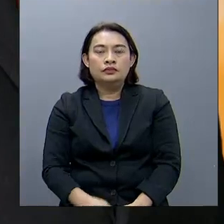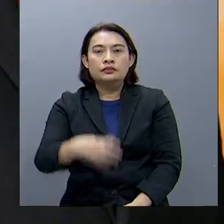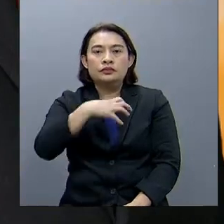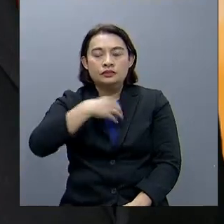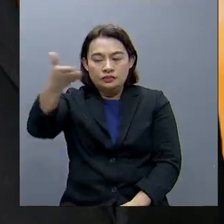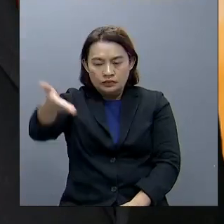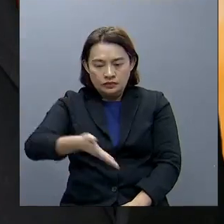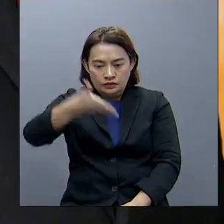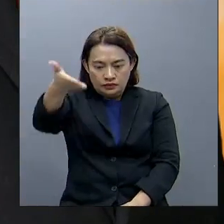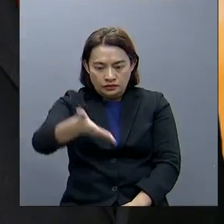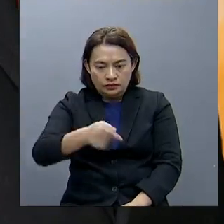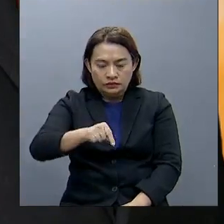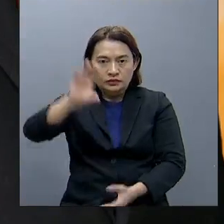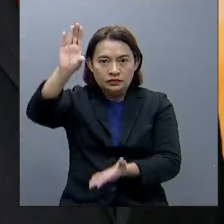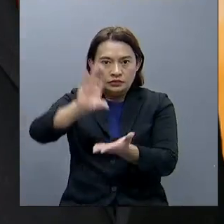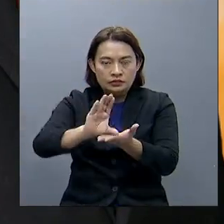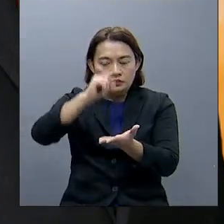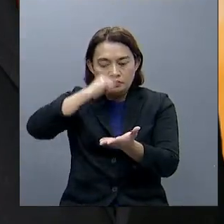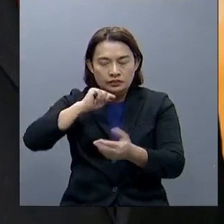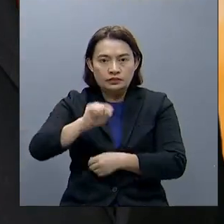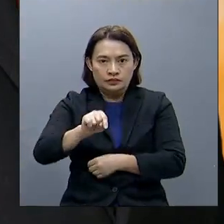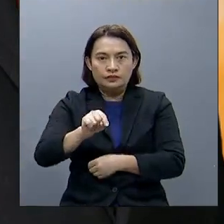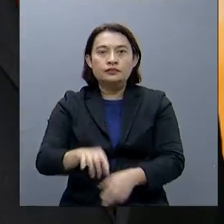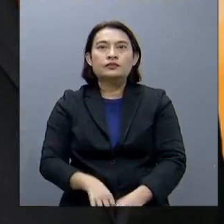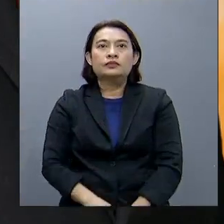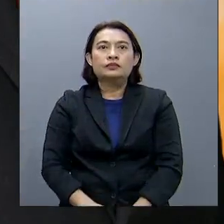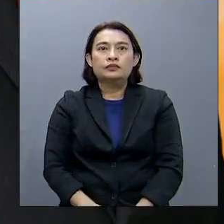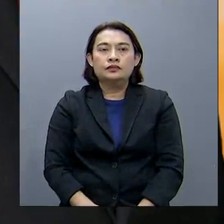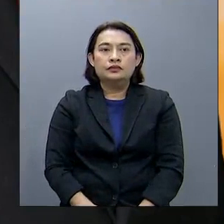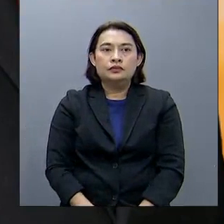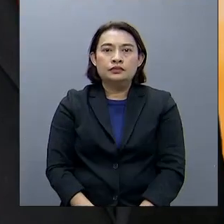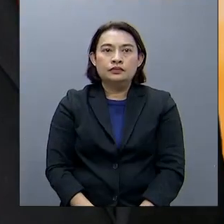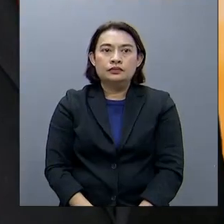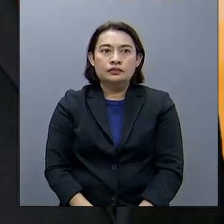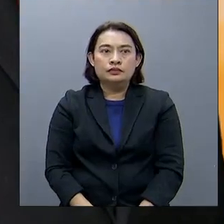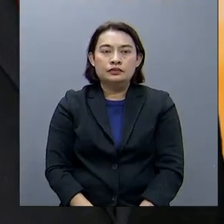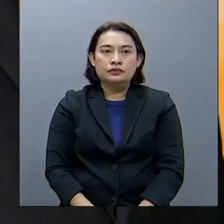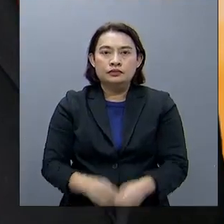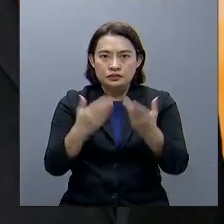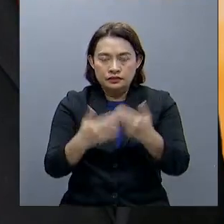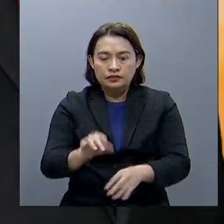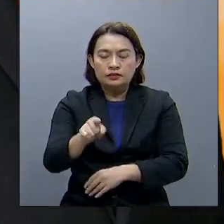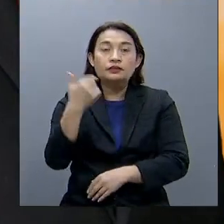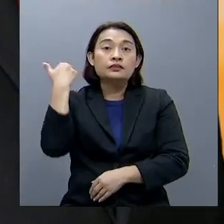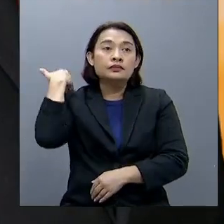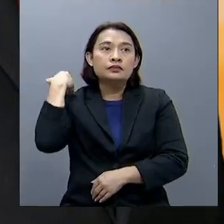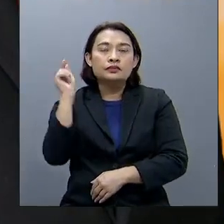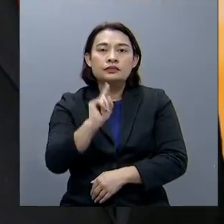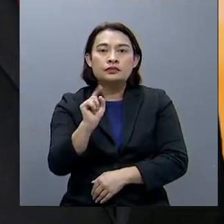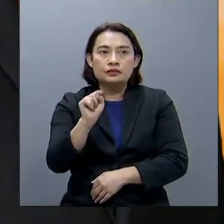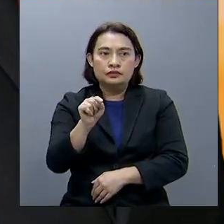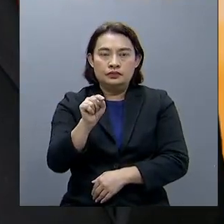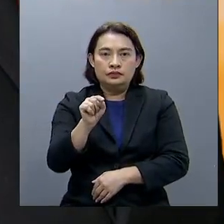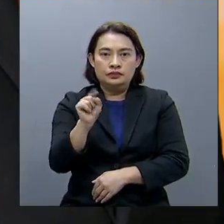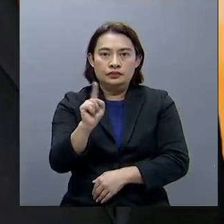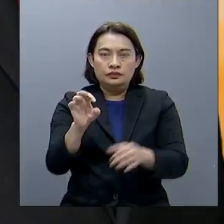ศไทยแล้วก็มาจะมาขอพาร์ทเนอร์แต่จะมาหาพาร์ทเนอร์แล้วก็มีของเราก็พร้อมที่จะ